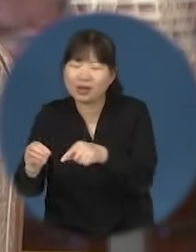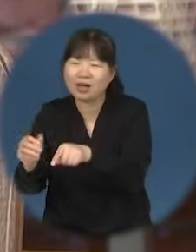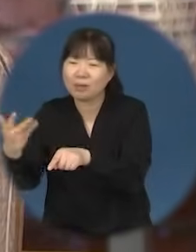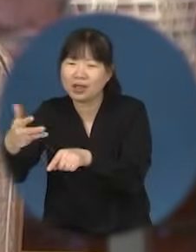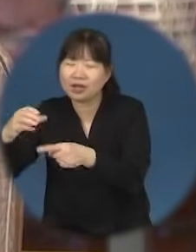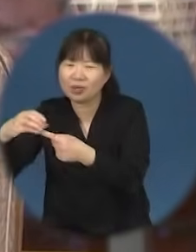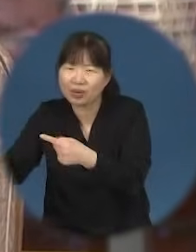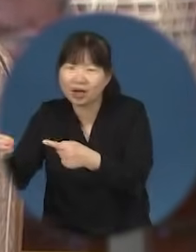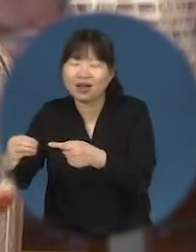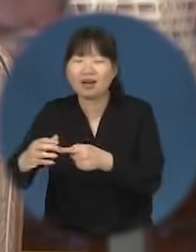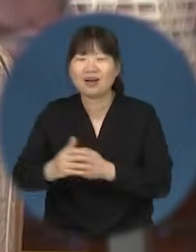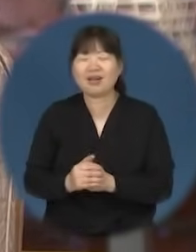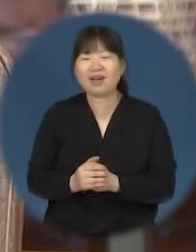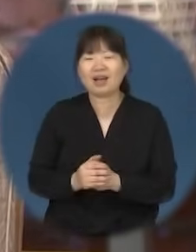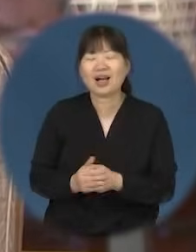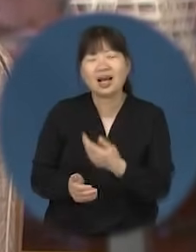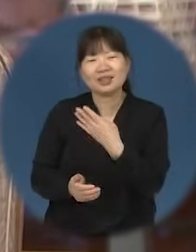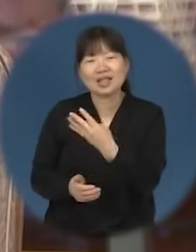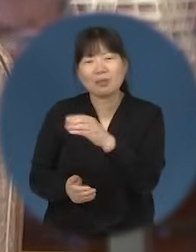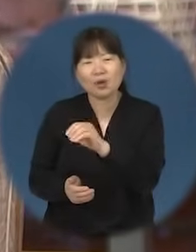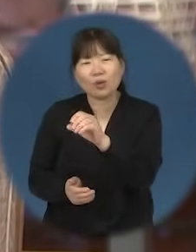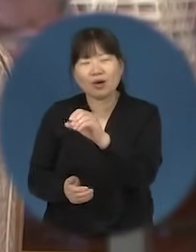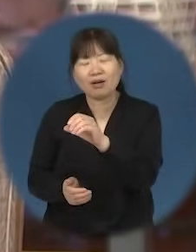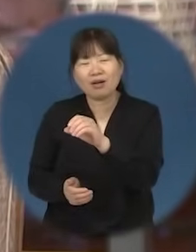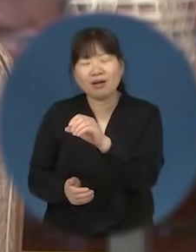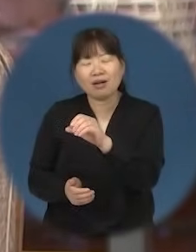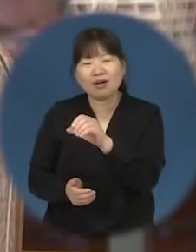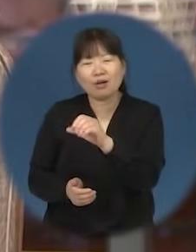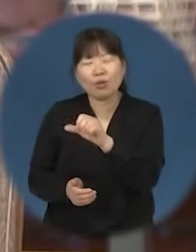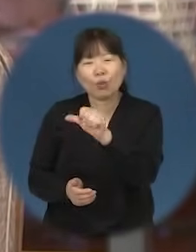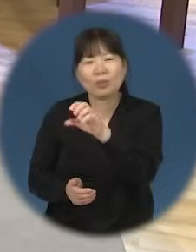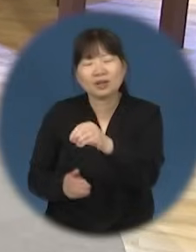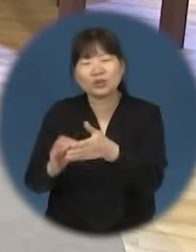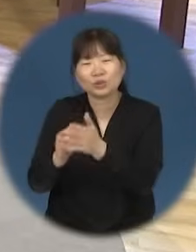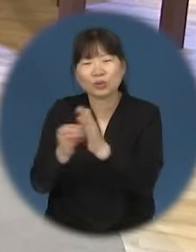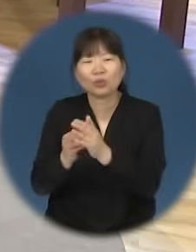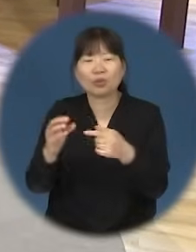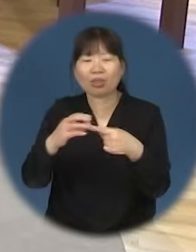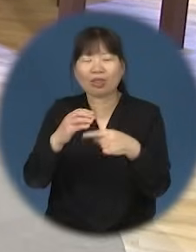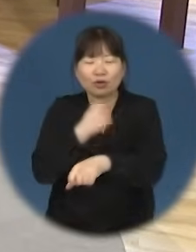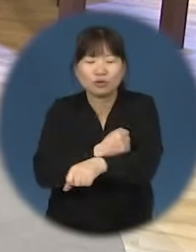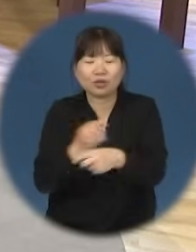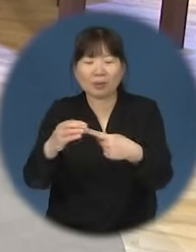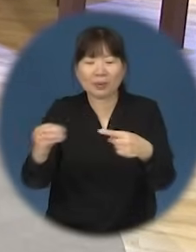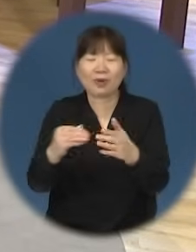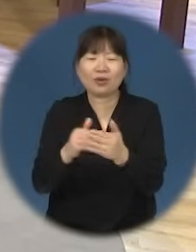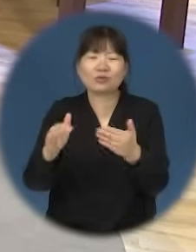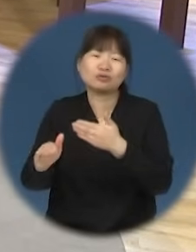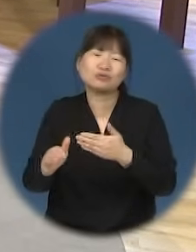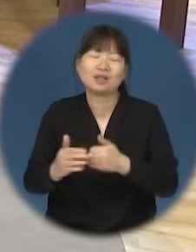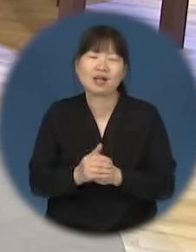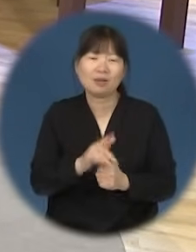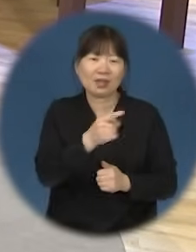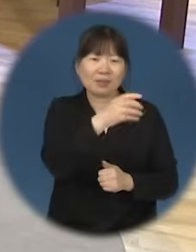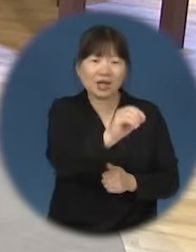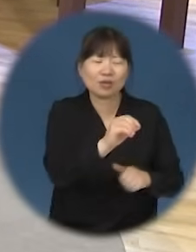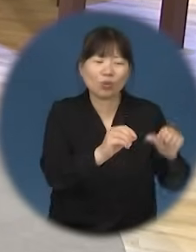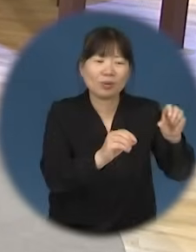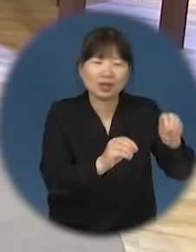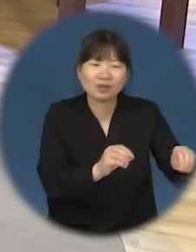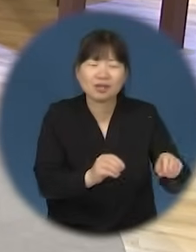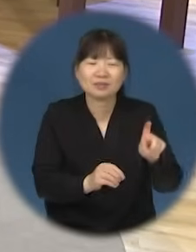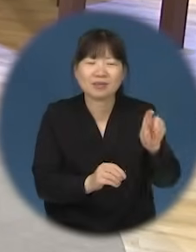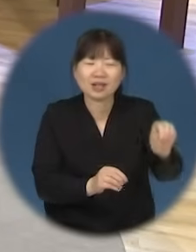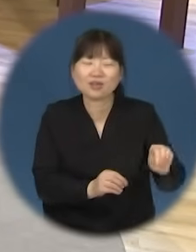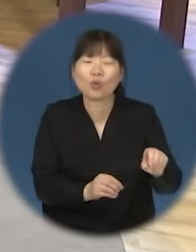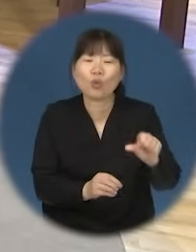뛰고 해서 적어도 45,000원, 5만 원이 뛰는 거죠. 남는 게 없죠. 그렇죠. 그러니까 뭐 100만 원을 보내도 5만 원, 10만